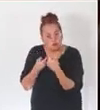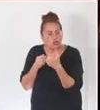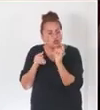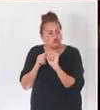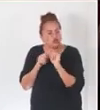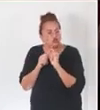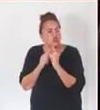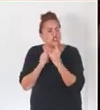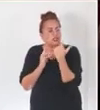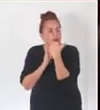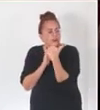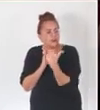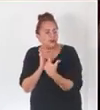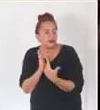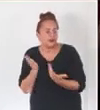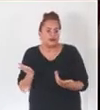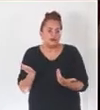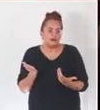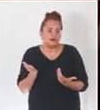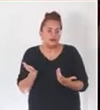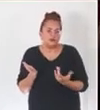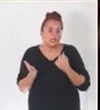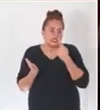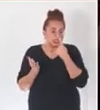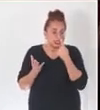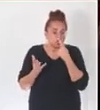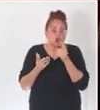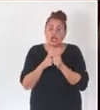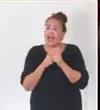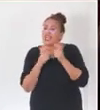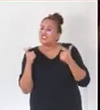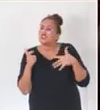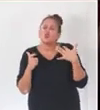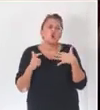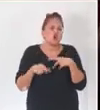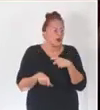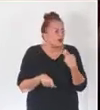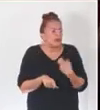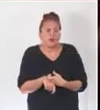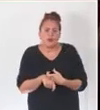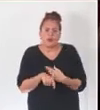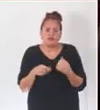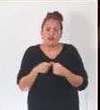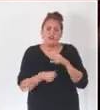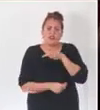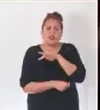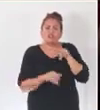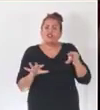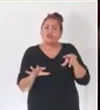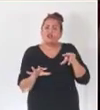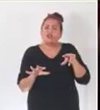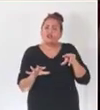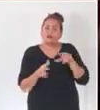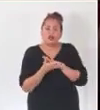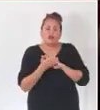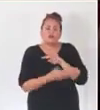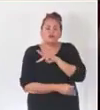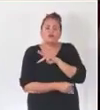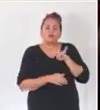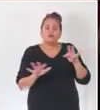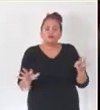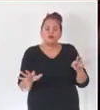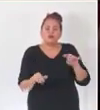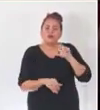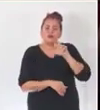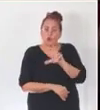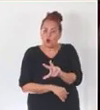ces cahiers de doléances? Est-ce que la brutalisation des institutions, c'est pas les 49.3 à répétition, c'est pas les refus d'inscription des